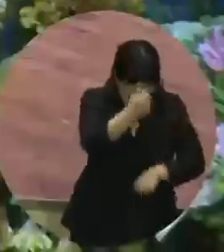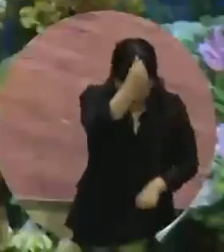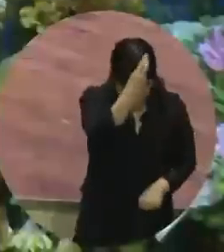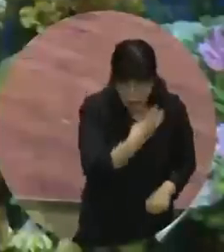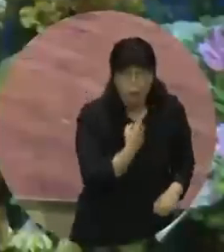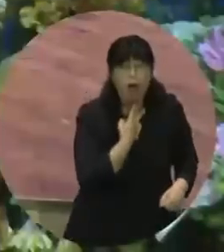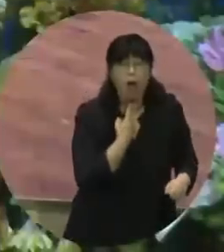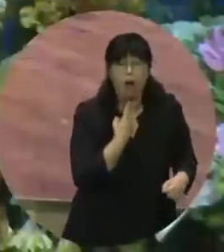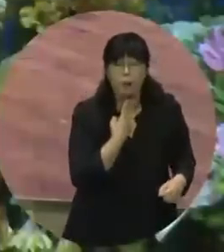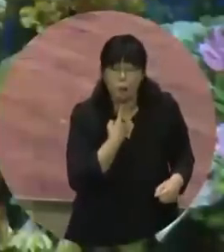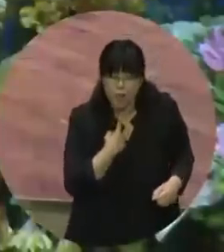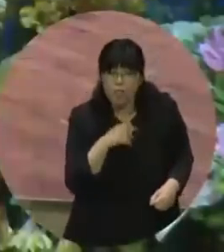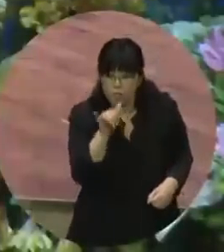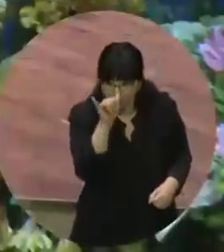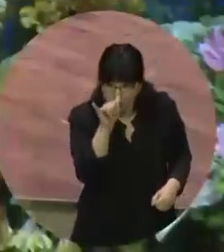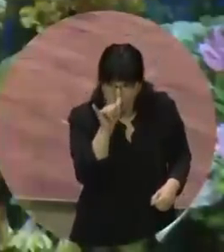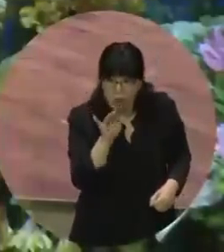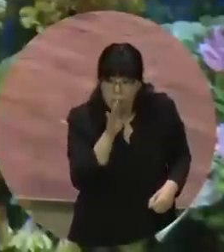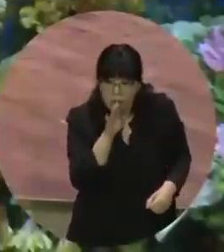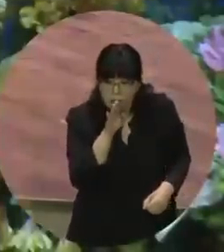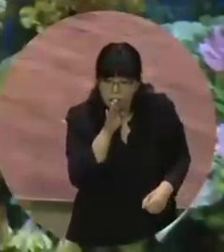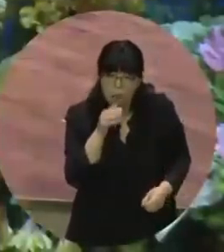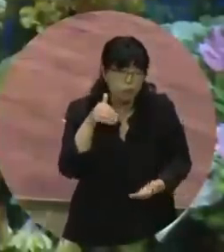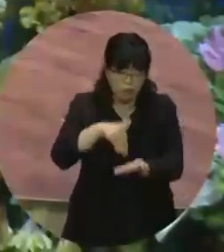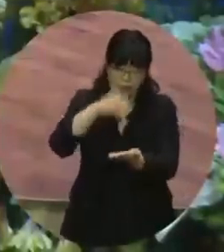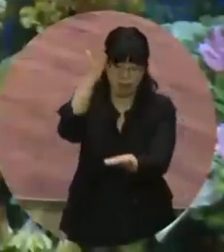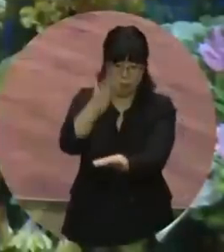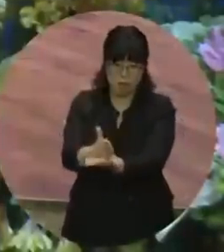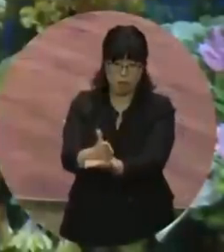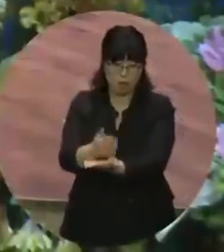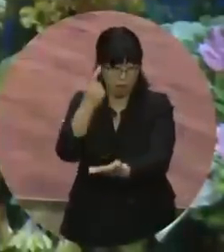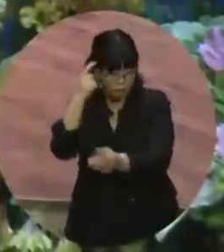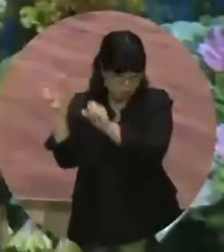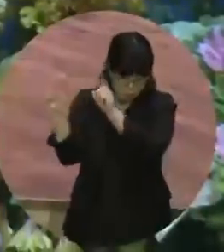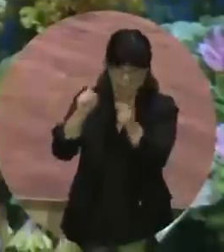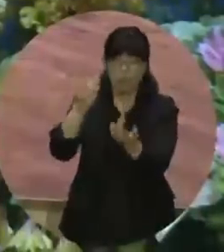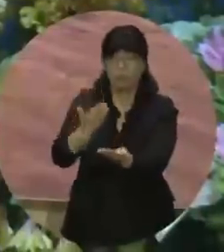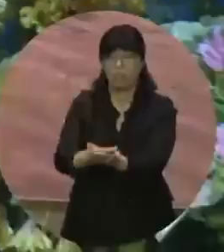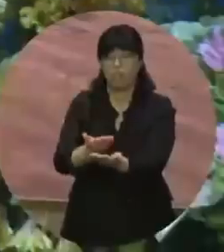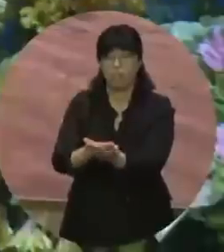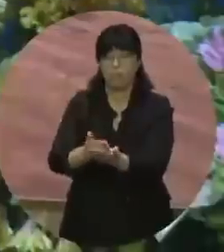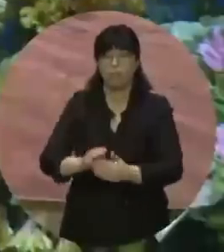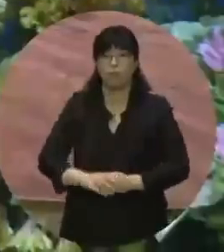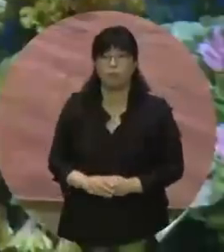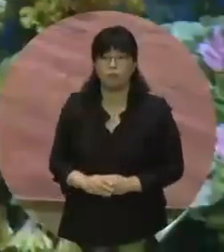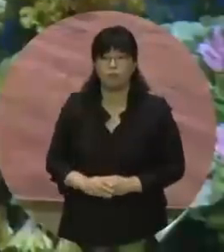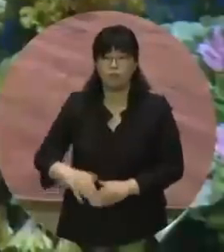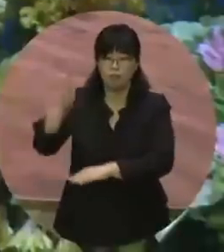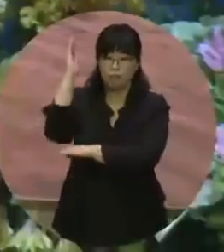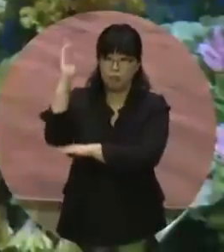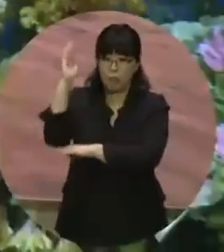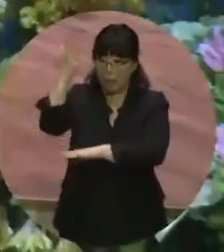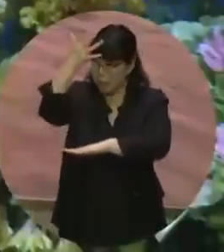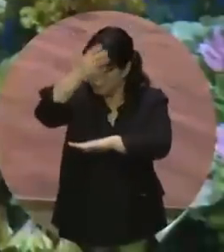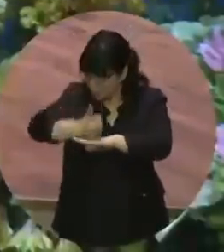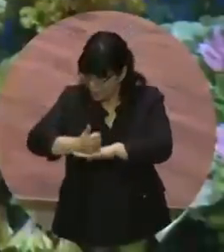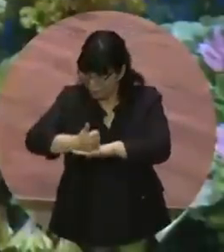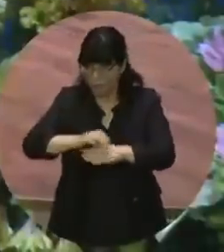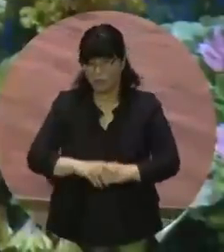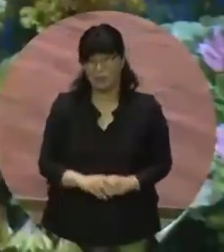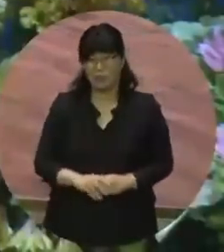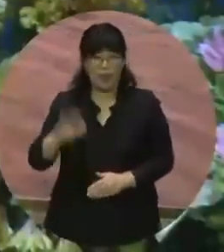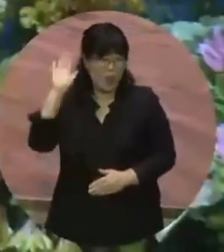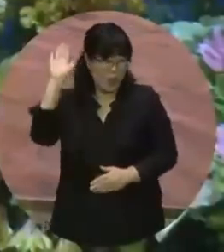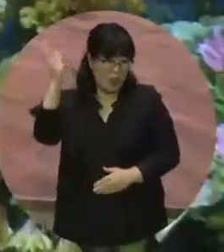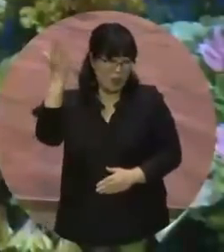정으로 축복합니다. 결론입니다. 요즘 직장인들 사이에 꼰대 상사에 대한 이